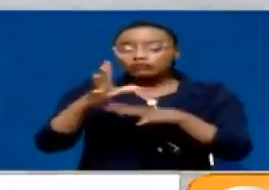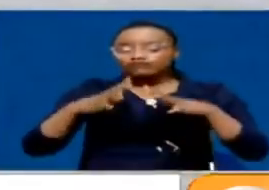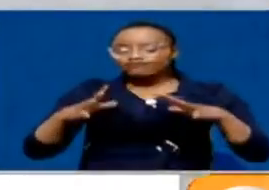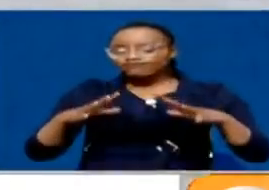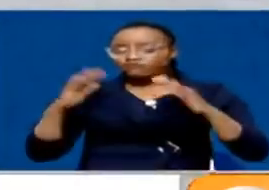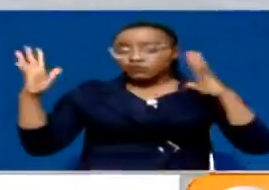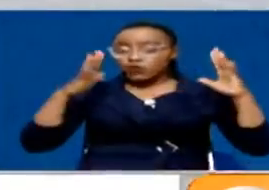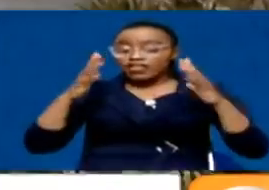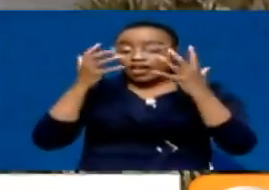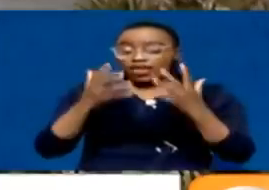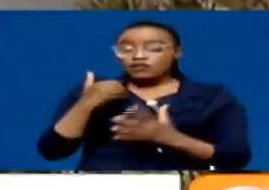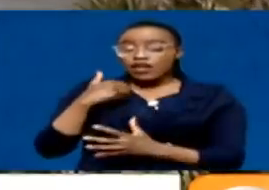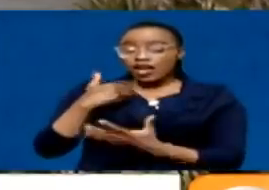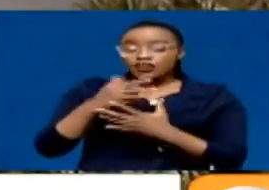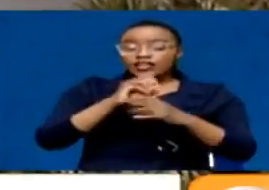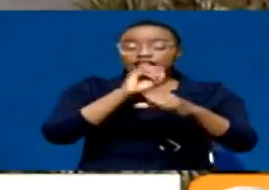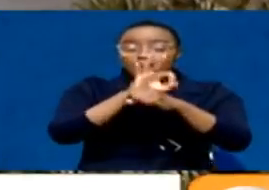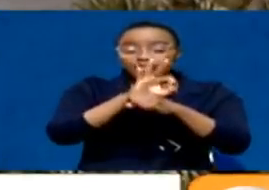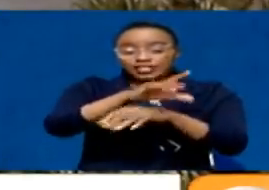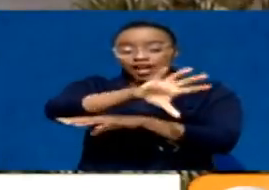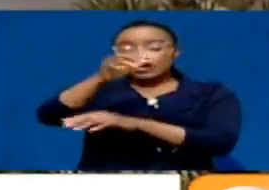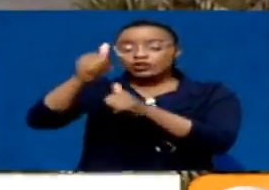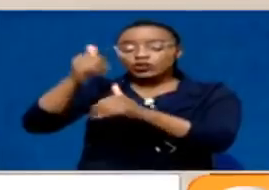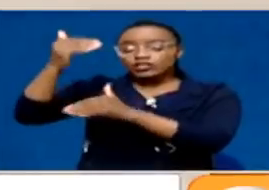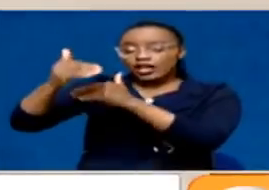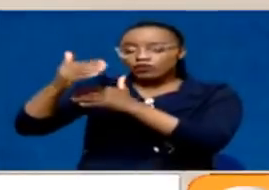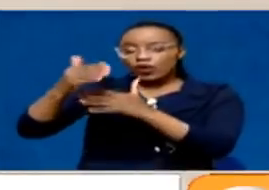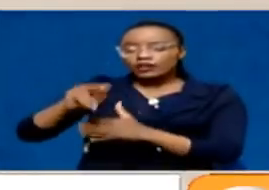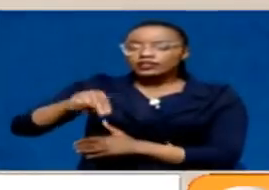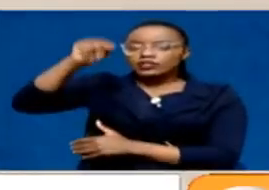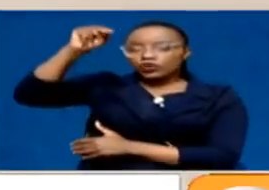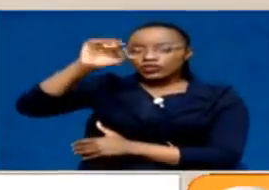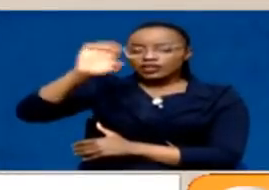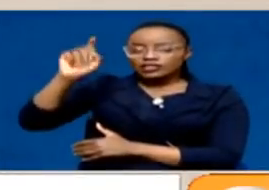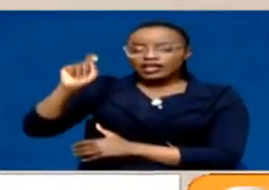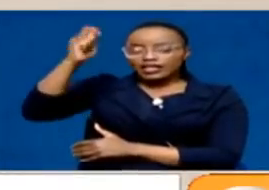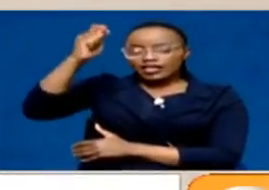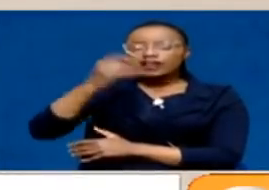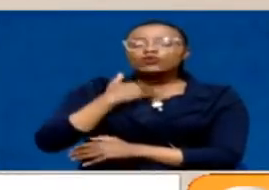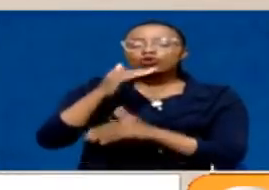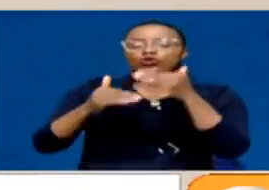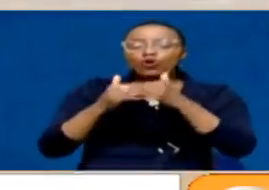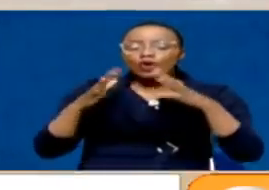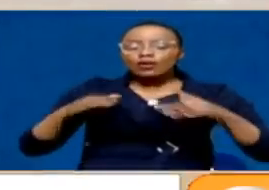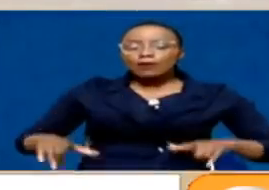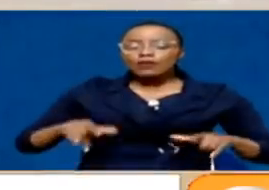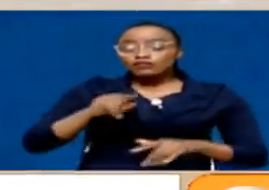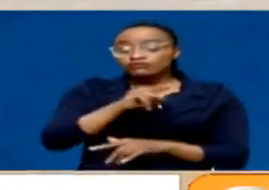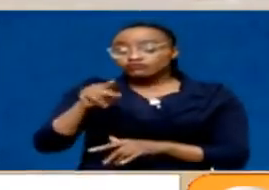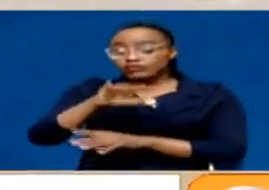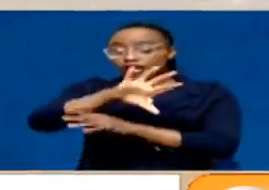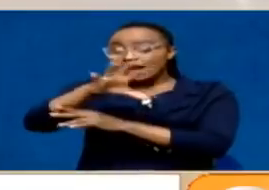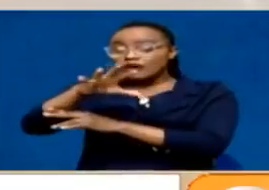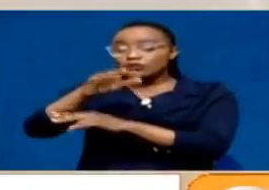upepo mkali na mawimbi katika kaunti 13 zilizoko kaskazini mwa Kenya na kuwataka wenyeji katika kaunti